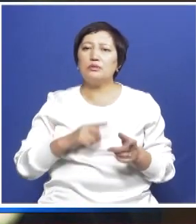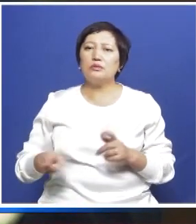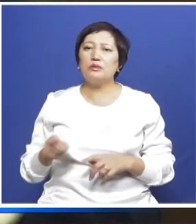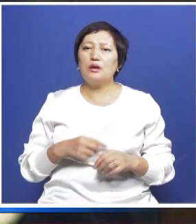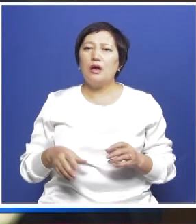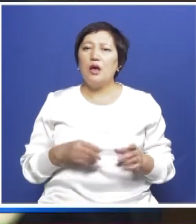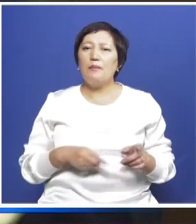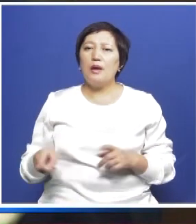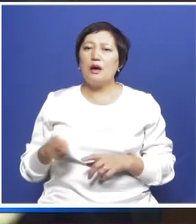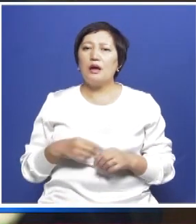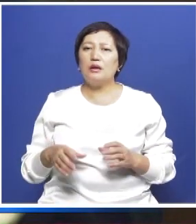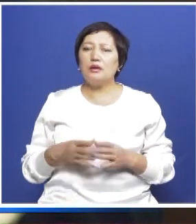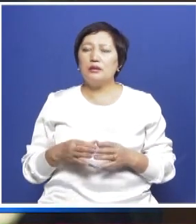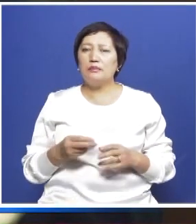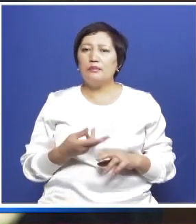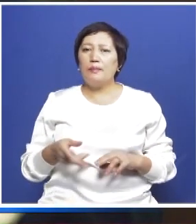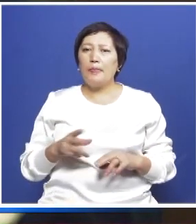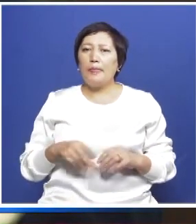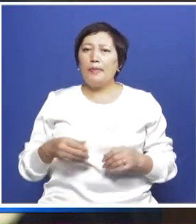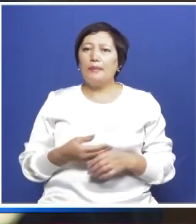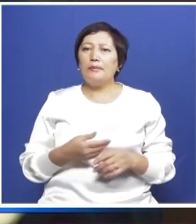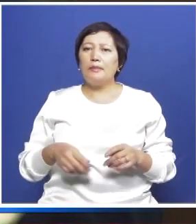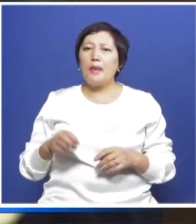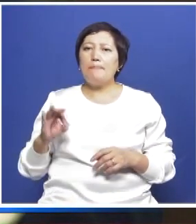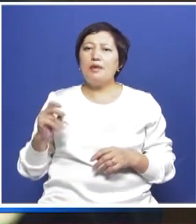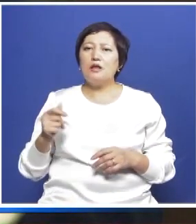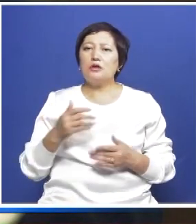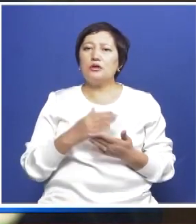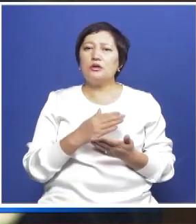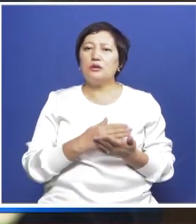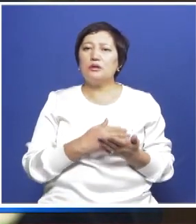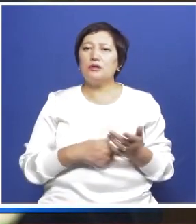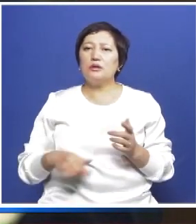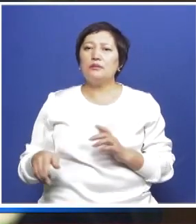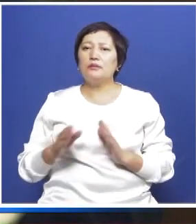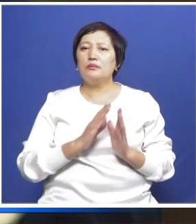осы су шамадан тыс қолдану байқалды. Жаңа біз пилоттық жоба ретінде